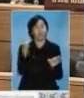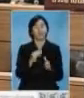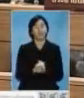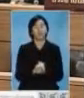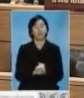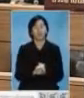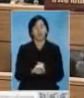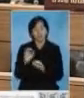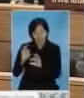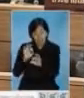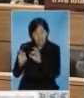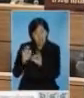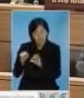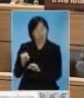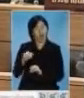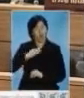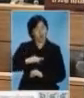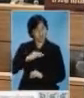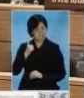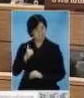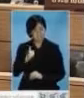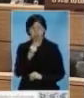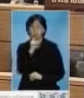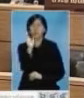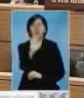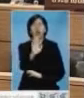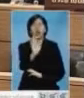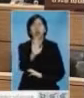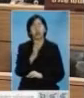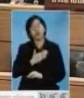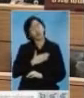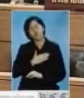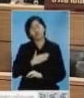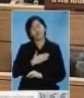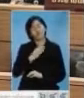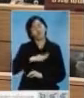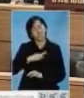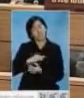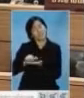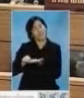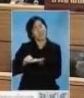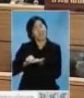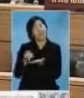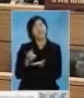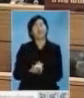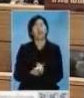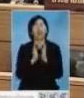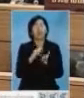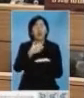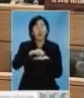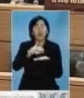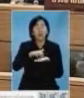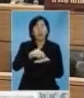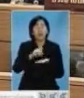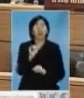เป็นวิธีที่ใช้อยู่ในปัจจุบันนี้ดีที่สุดผมก็ยังไม่ยอมรับว่าดีที่สุดเพราะว่าเหมือนที่มีการกล่าวกันว่าบาง